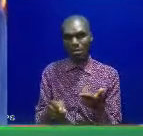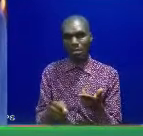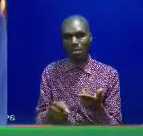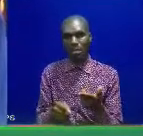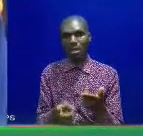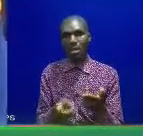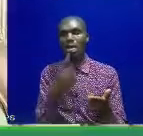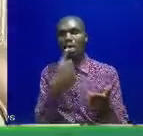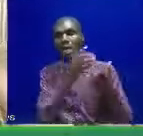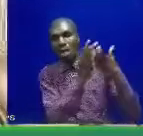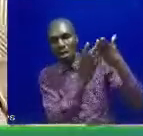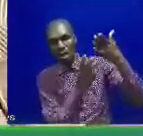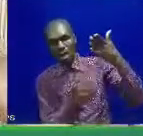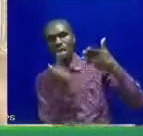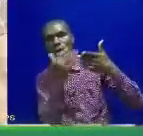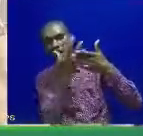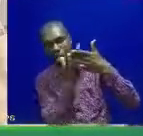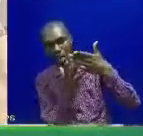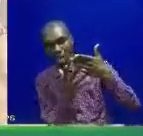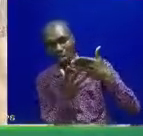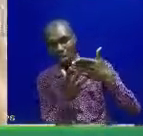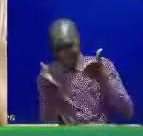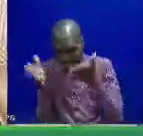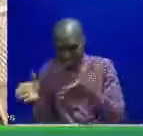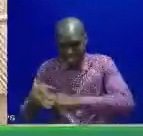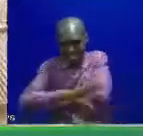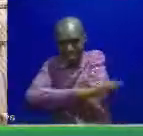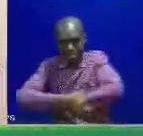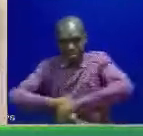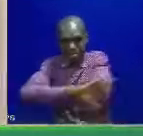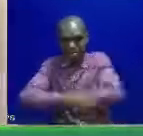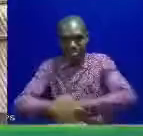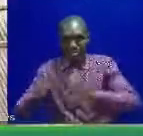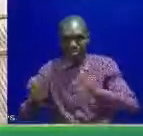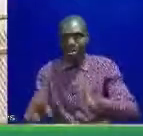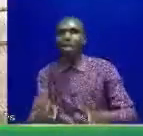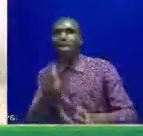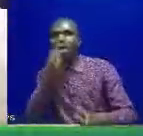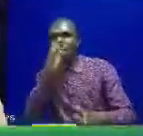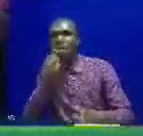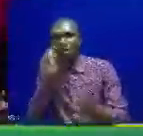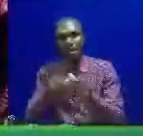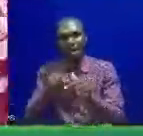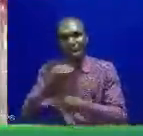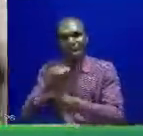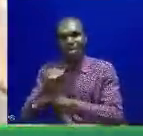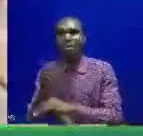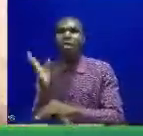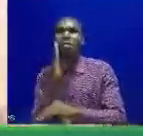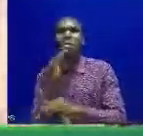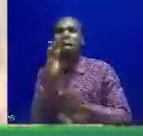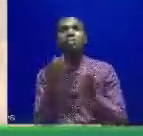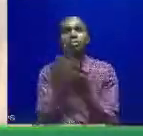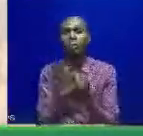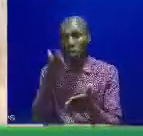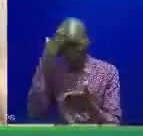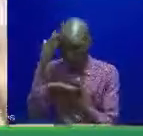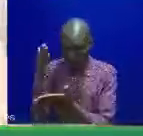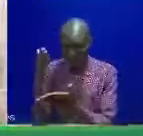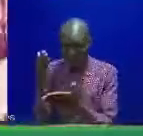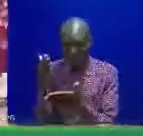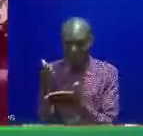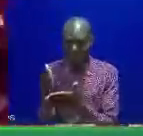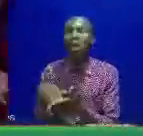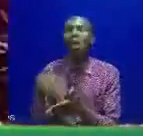kwa mapua iko baraba hivi mechi ngoko naacha kwa bodi mwingine gani uba maite ya toa kani baba ni kaina Kunyangiti ya